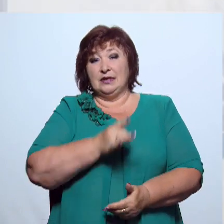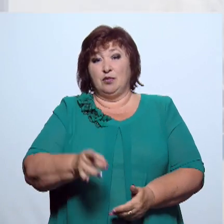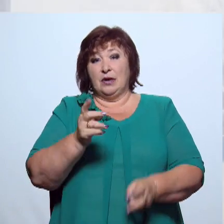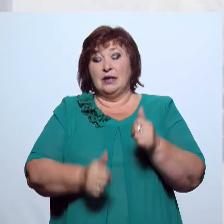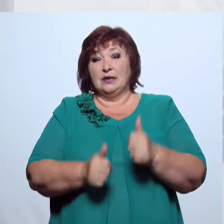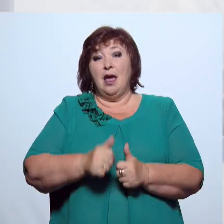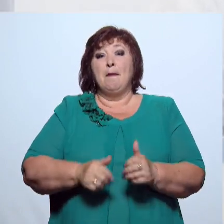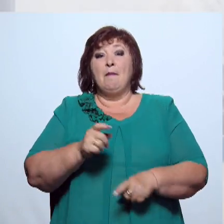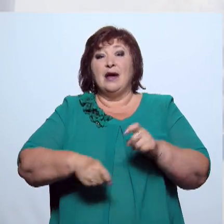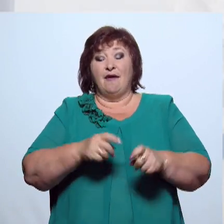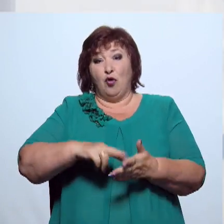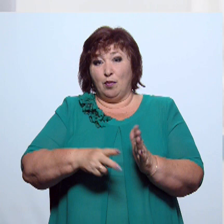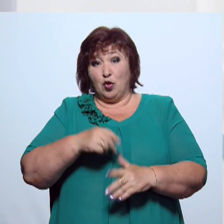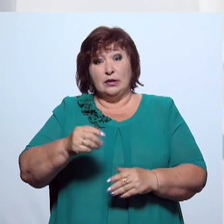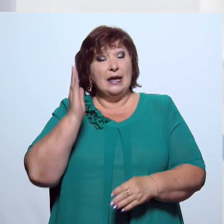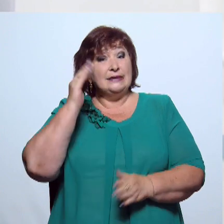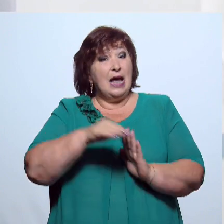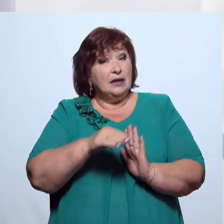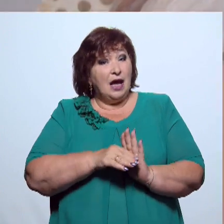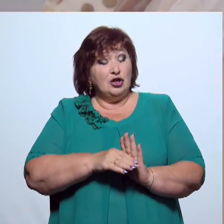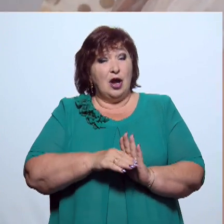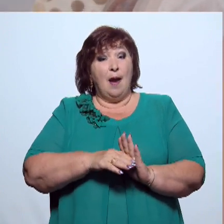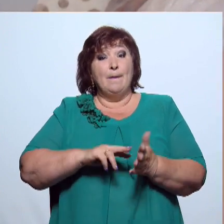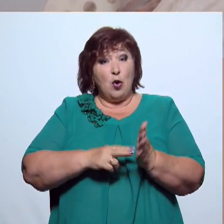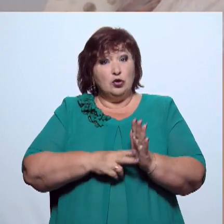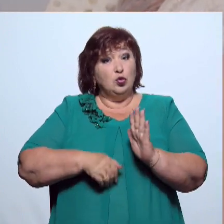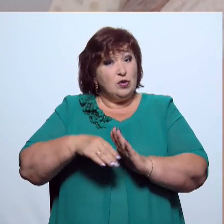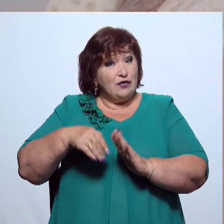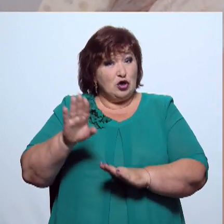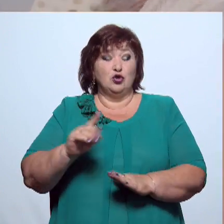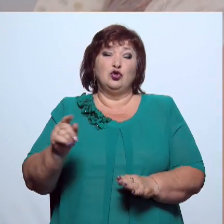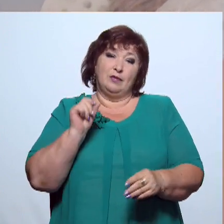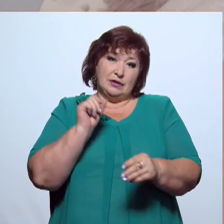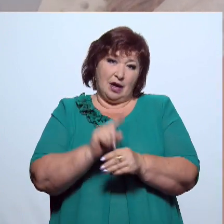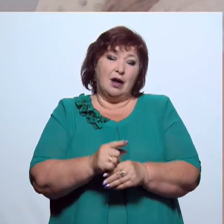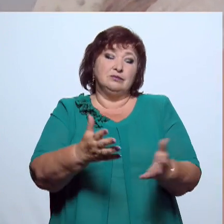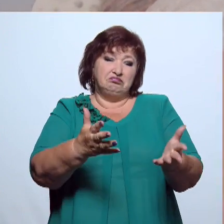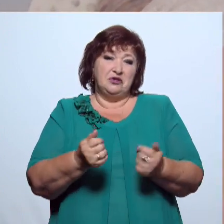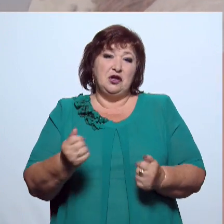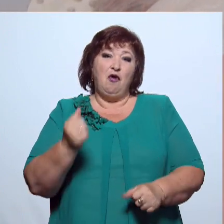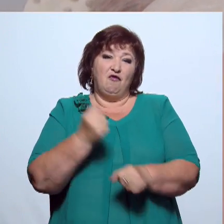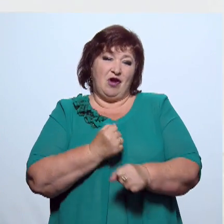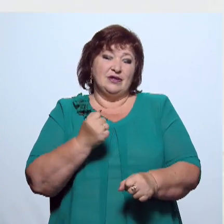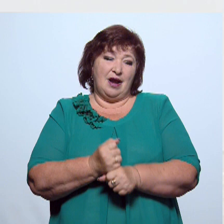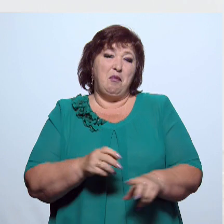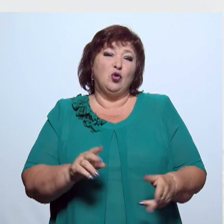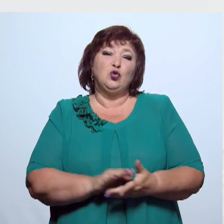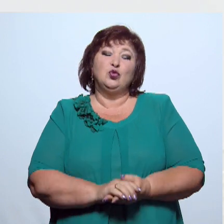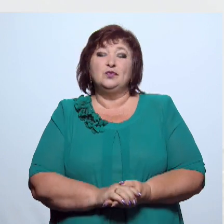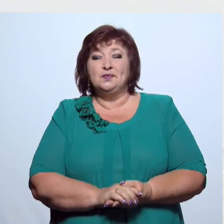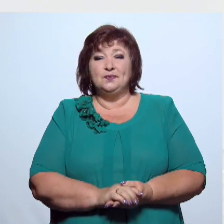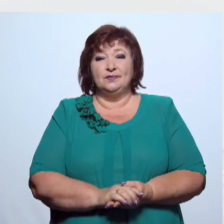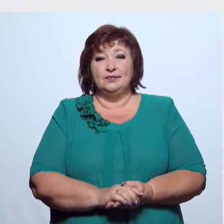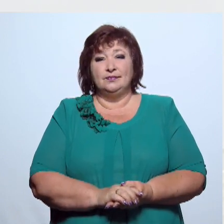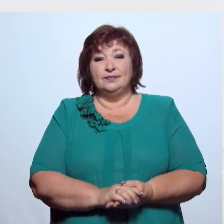«Марафон проектов». Задача на ближайший год – проект усовершенствовать, чтобы заказчик принял его в разработку. Елена Обуховская, Юрий